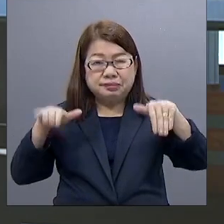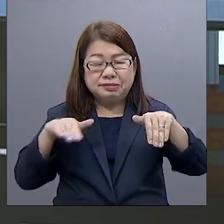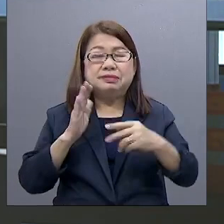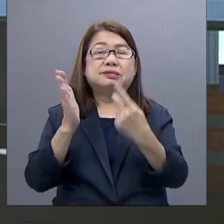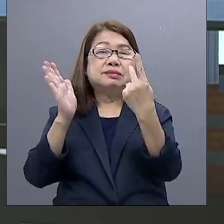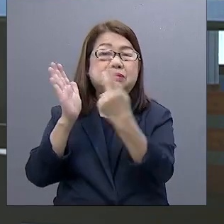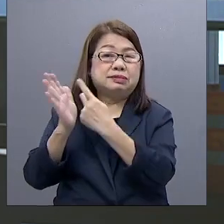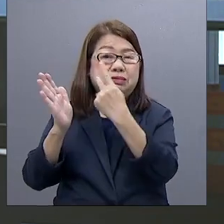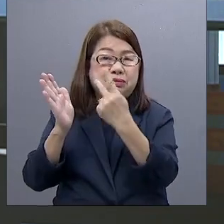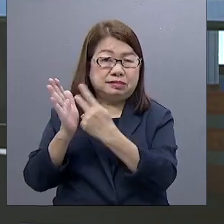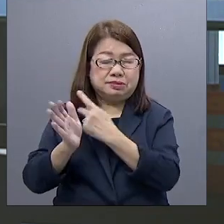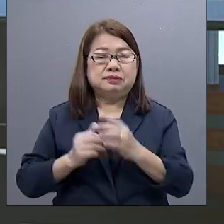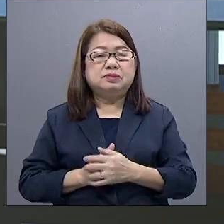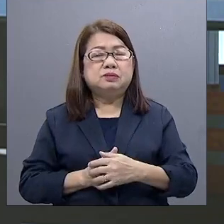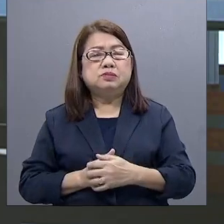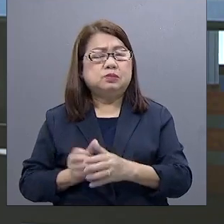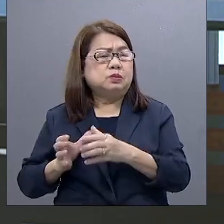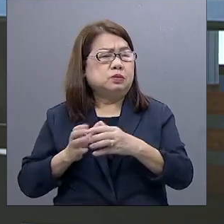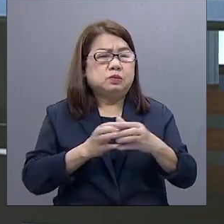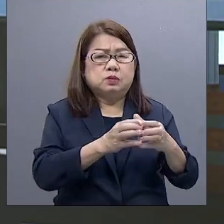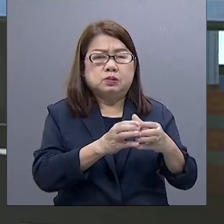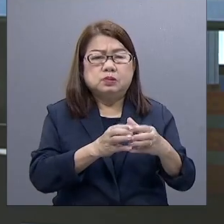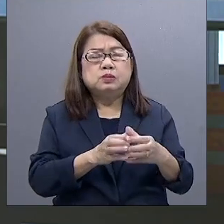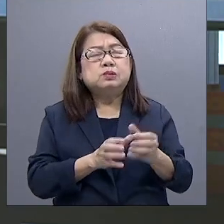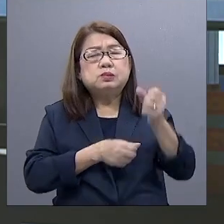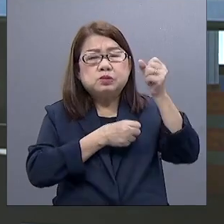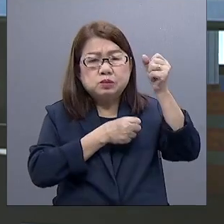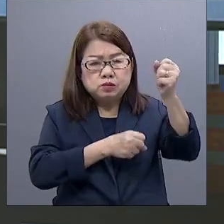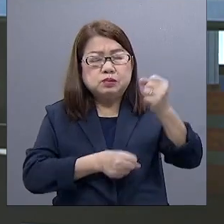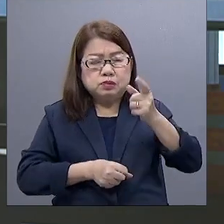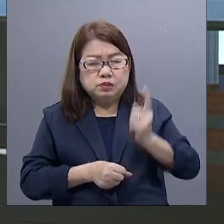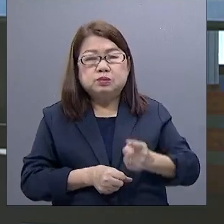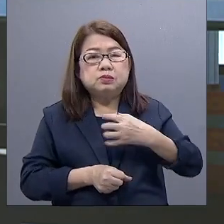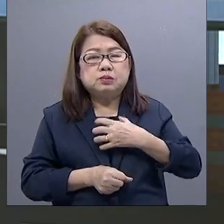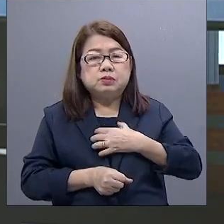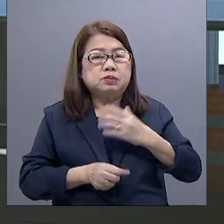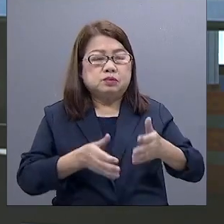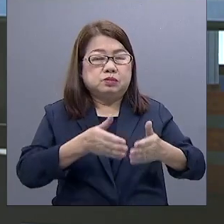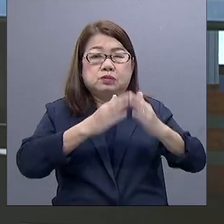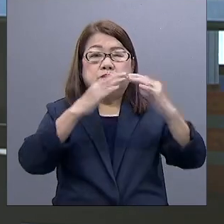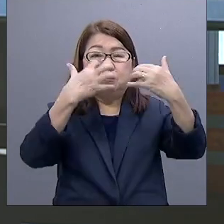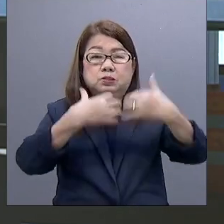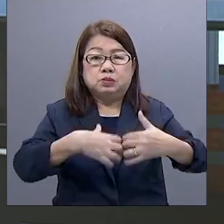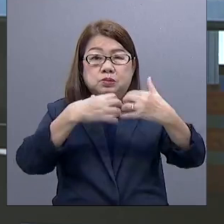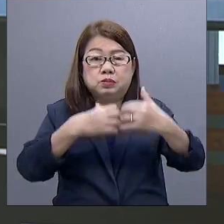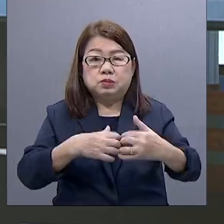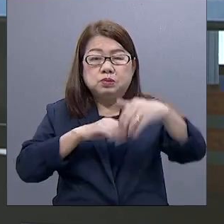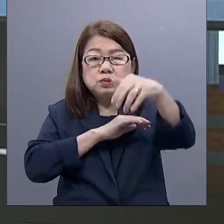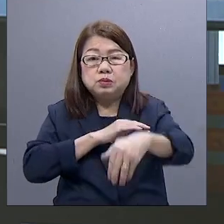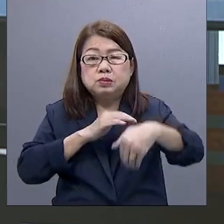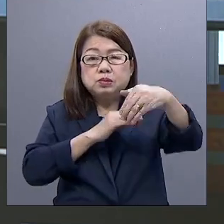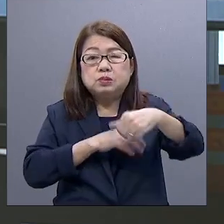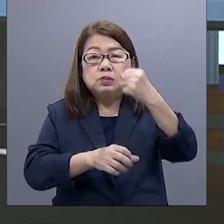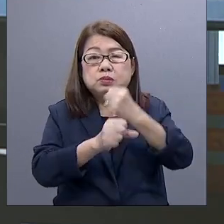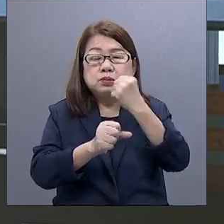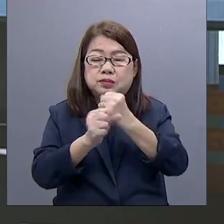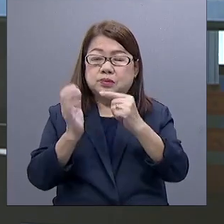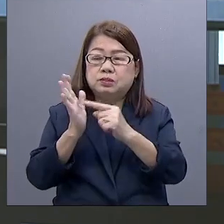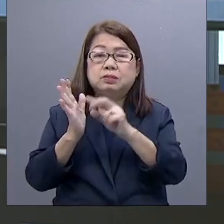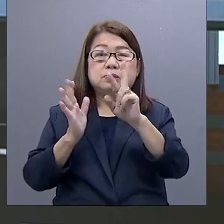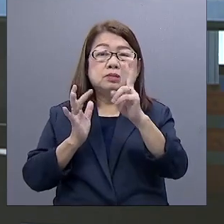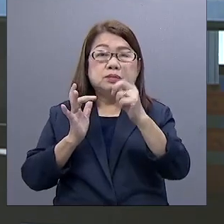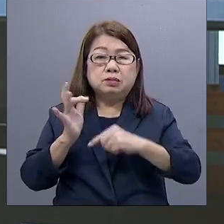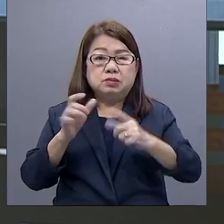ะ